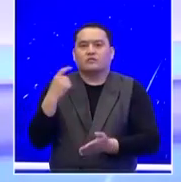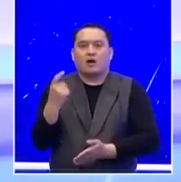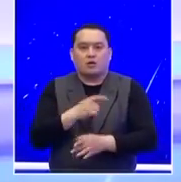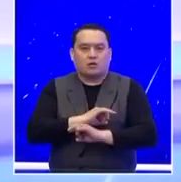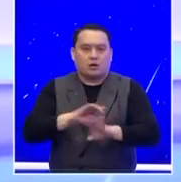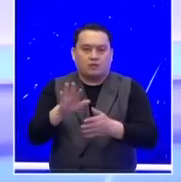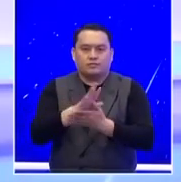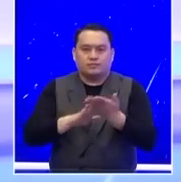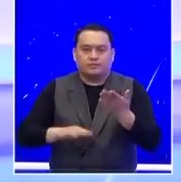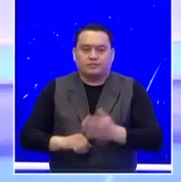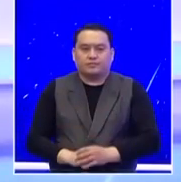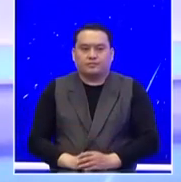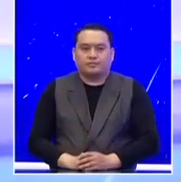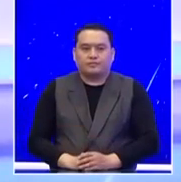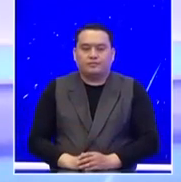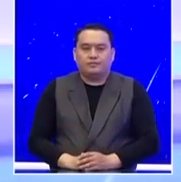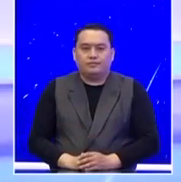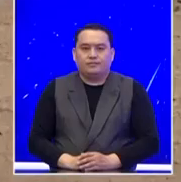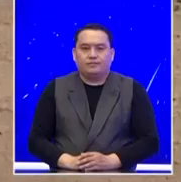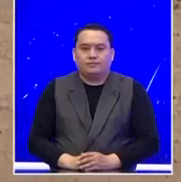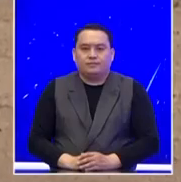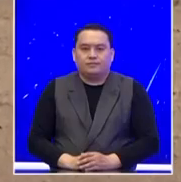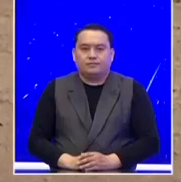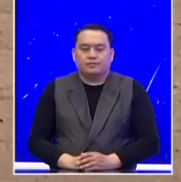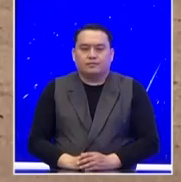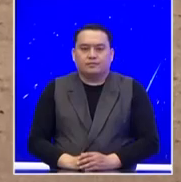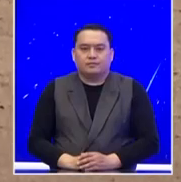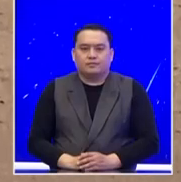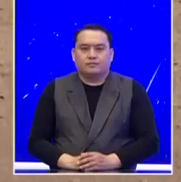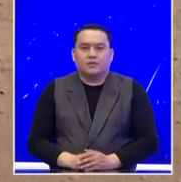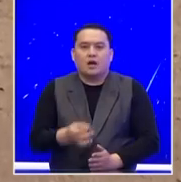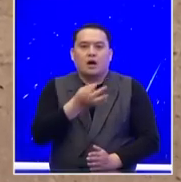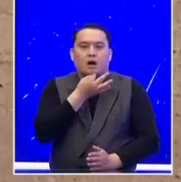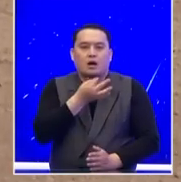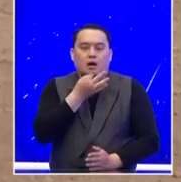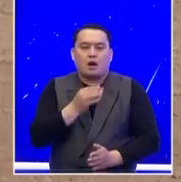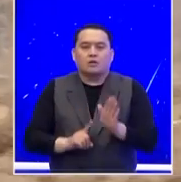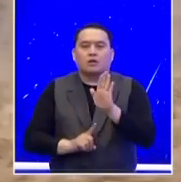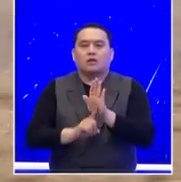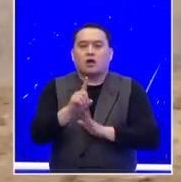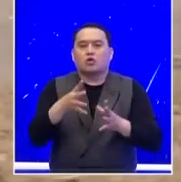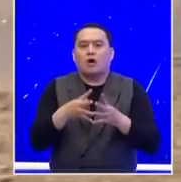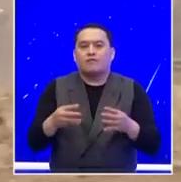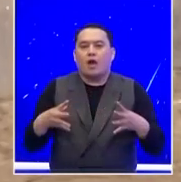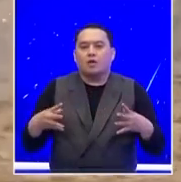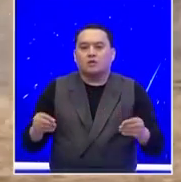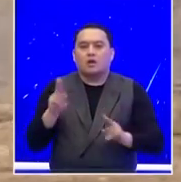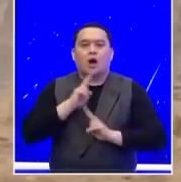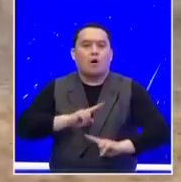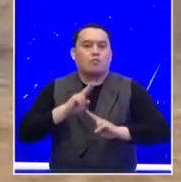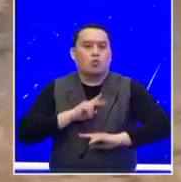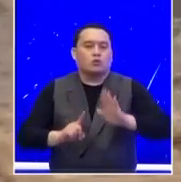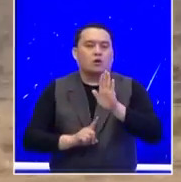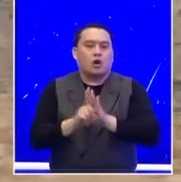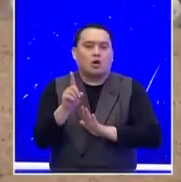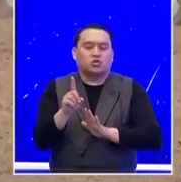хозяйств, узнаем из материалов сюжета. Из-за раннего наступления весны в ряде районов Алматинской области весенние полевые работы начались